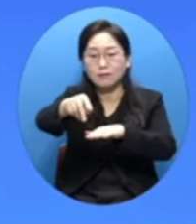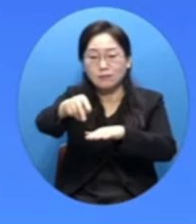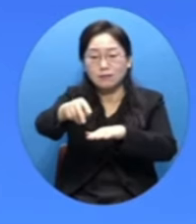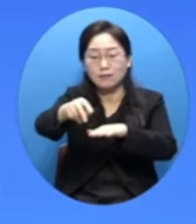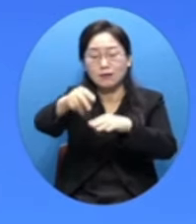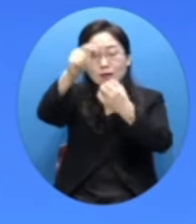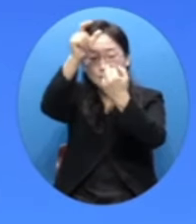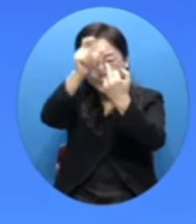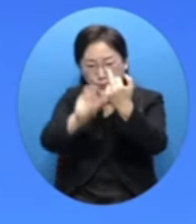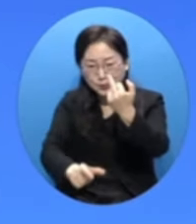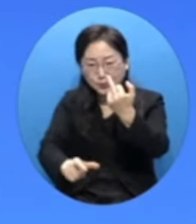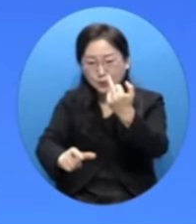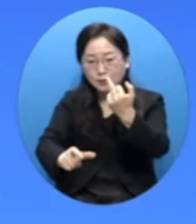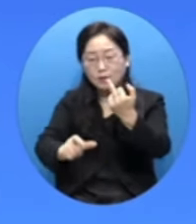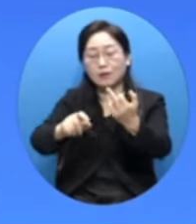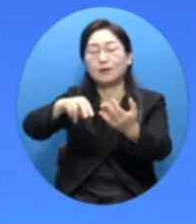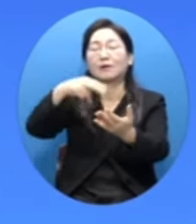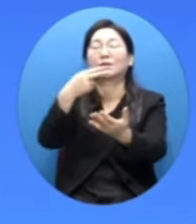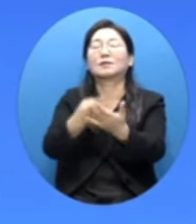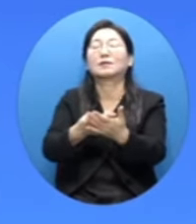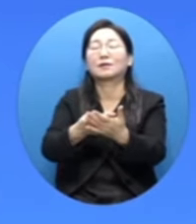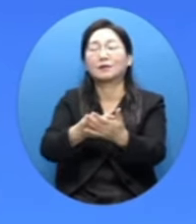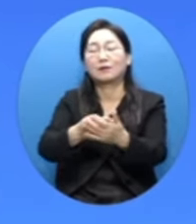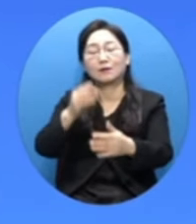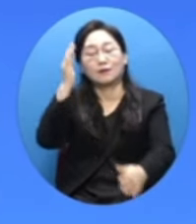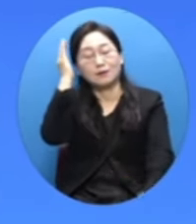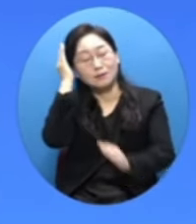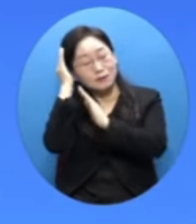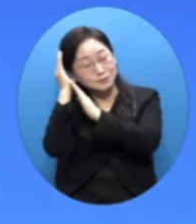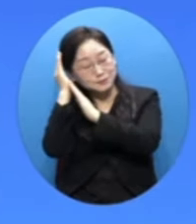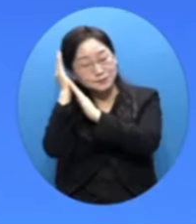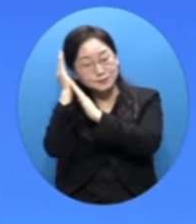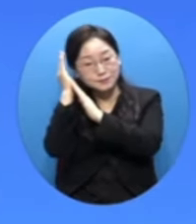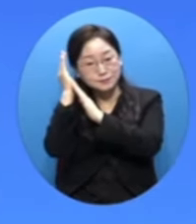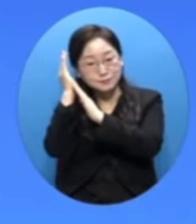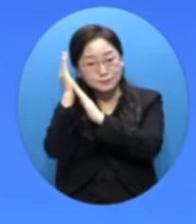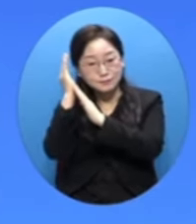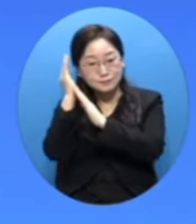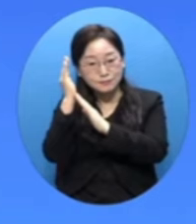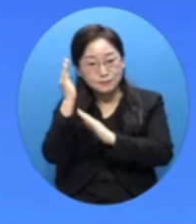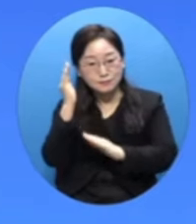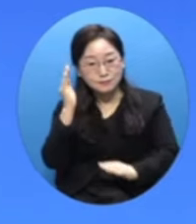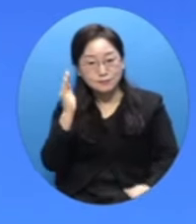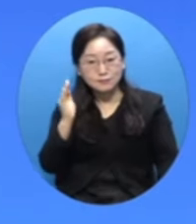저물어 광야 옷에 쓰러져서 잠이 들었는데